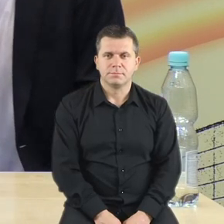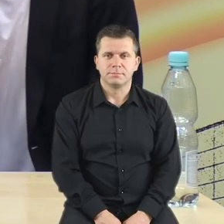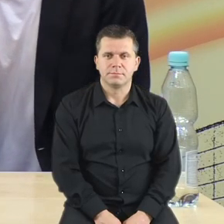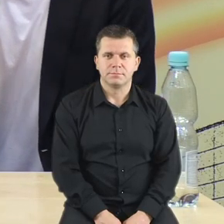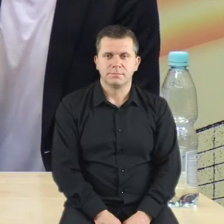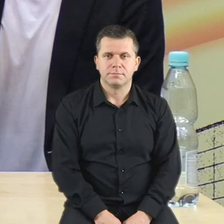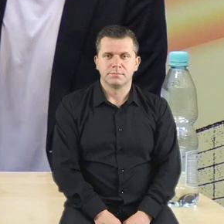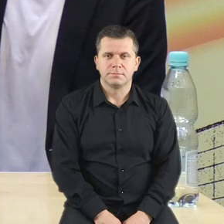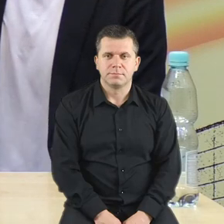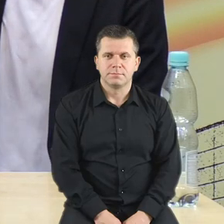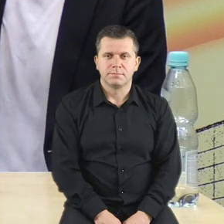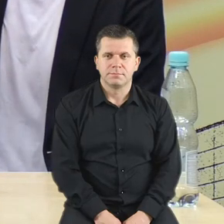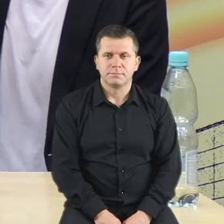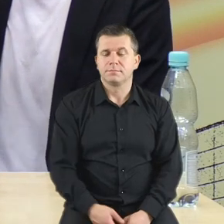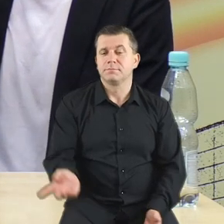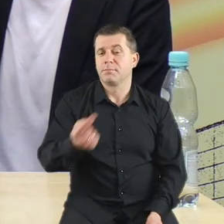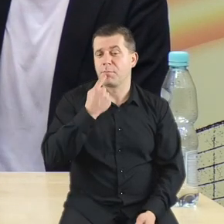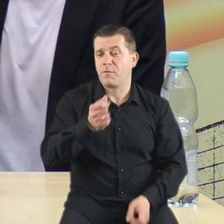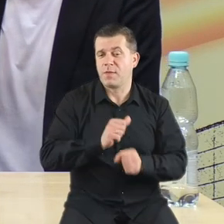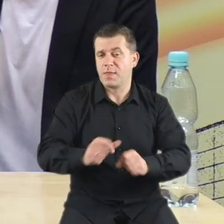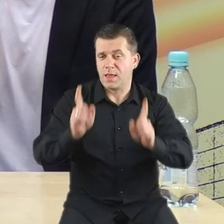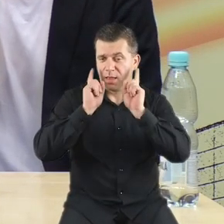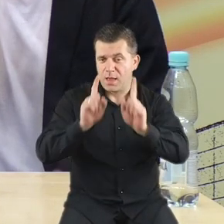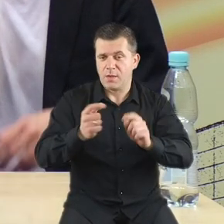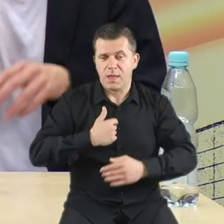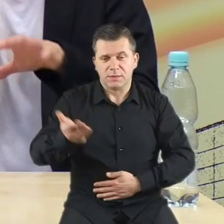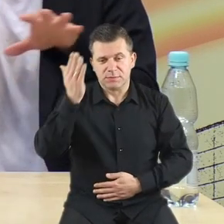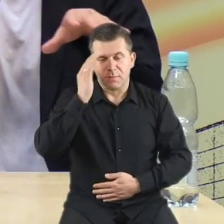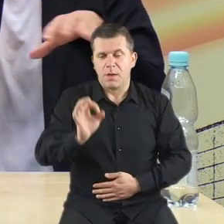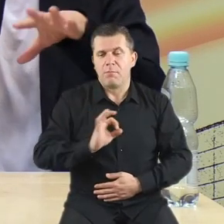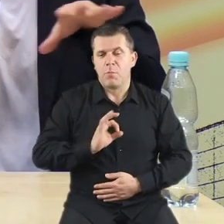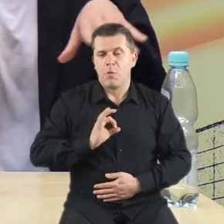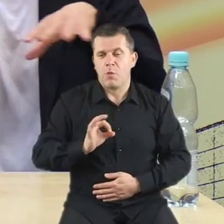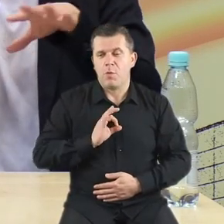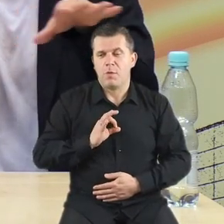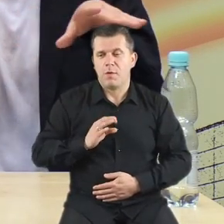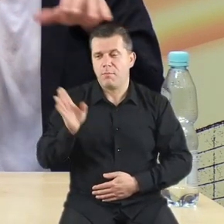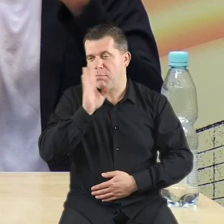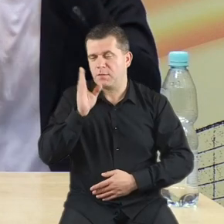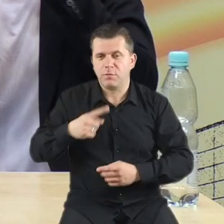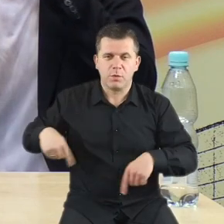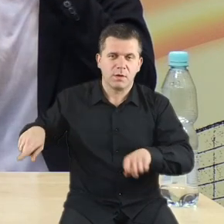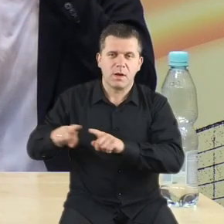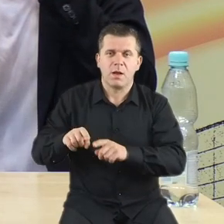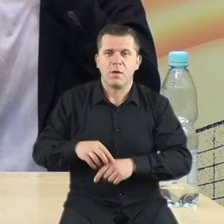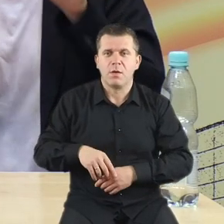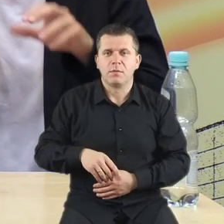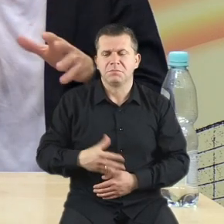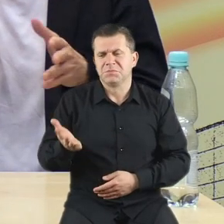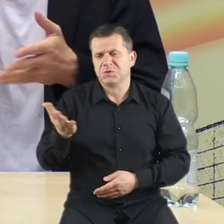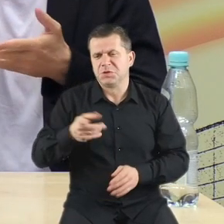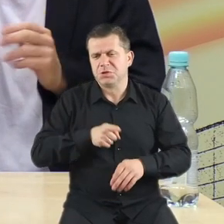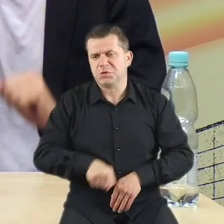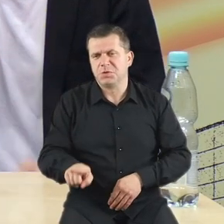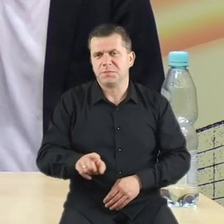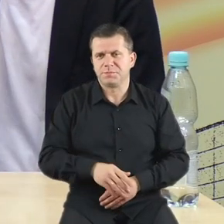Znaczy, powiedzonko jest autentyczne, bo ja je znam z mojego podwórka. To jest taki moment, jak oni a oni sikają gdzieś pod